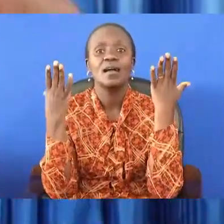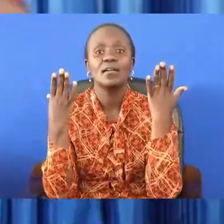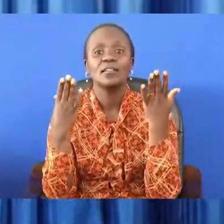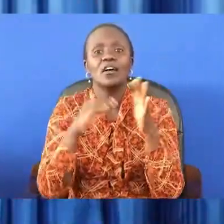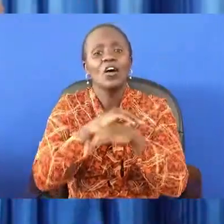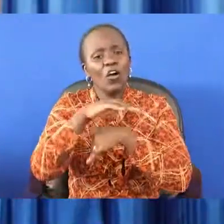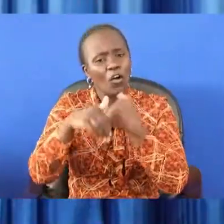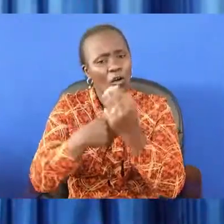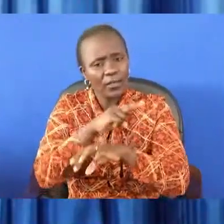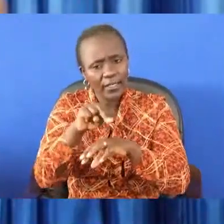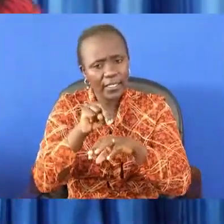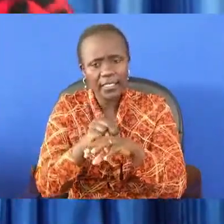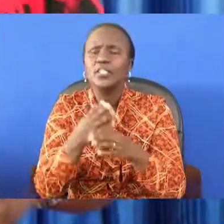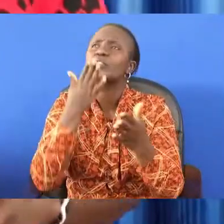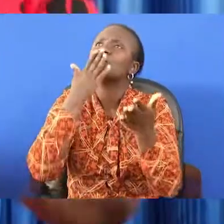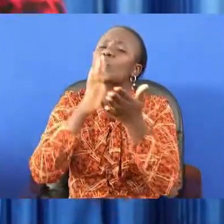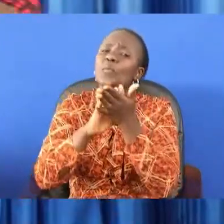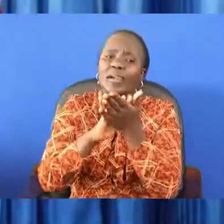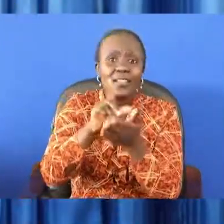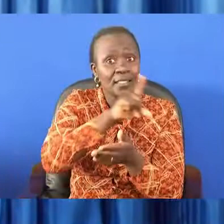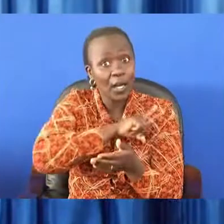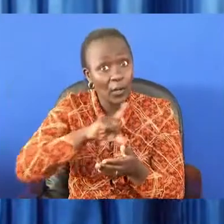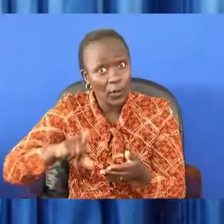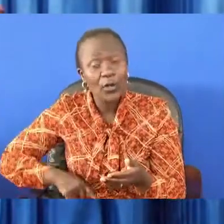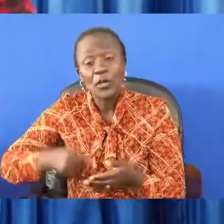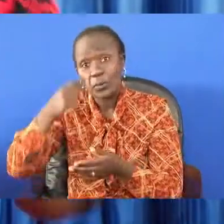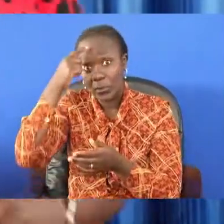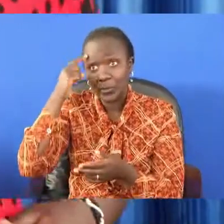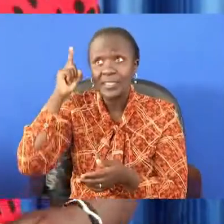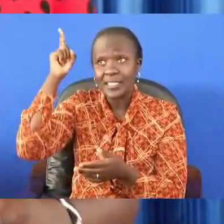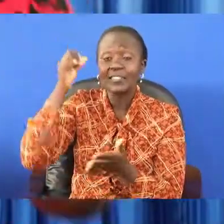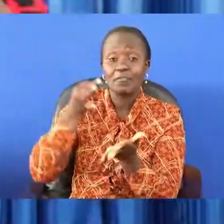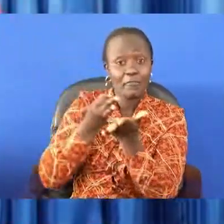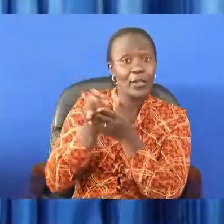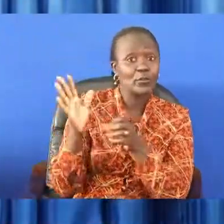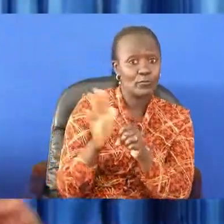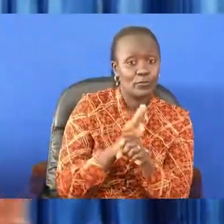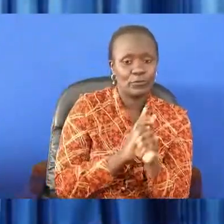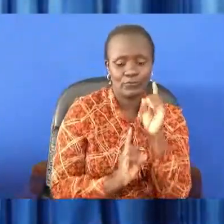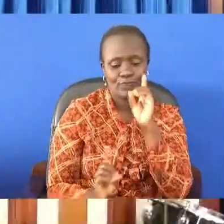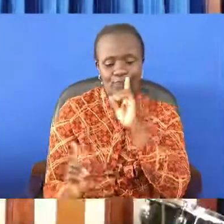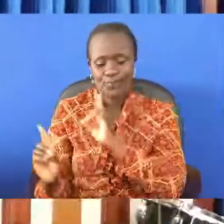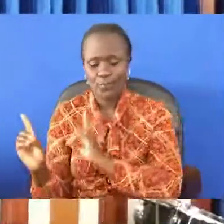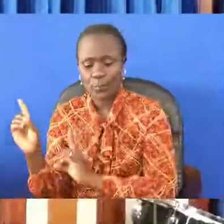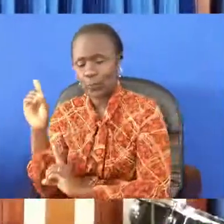Na mataifa yote pia wakamsifu Bwana, maana yeye ni mwaminifu.